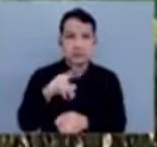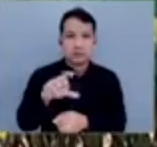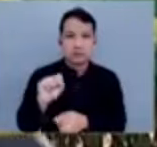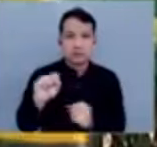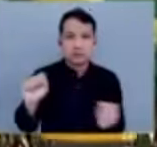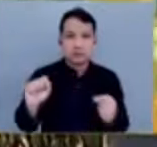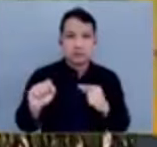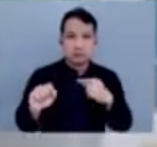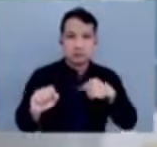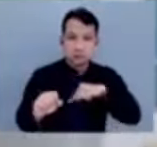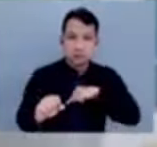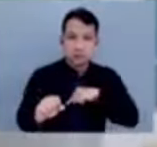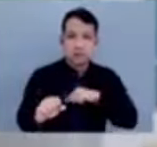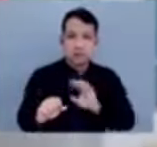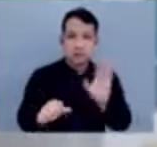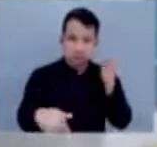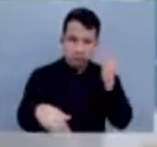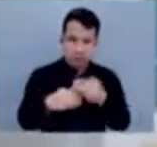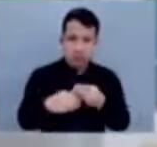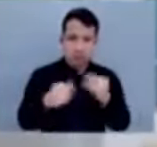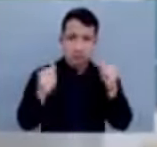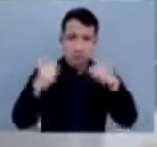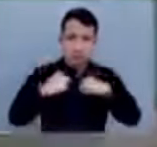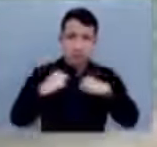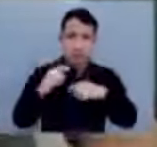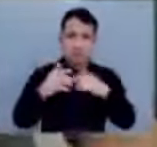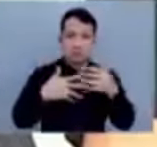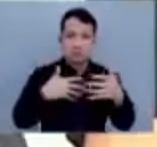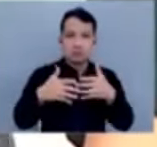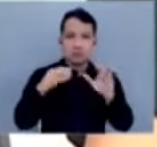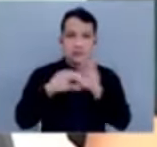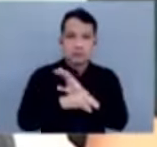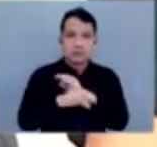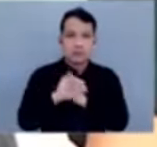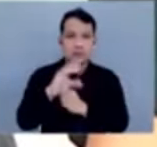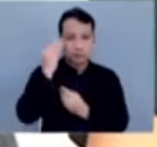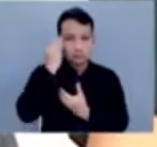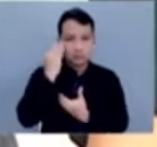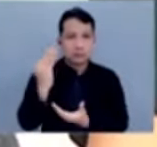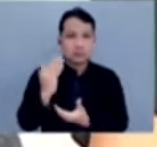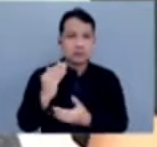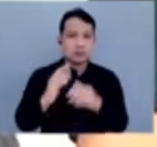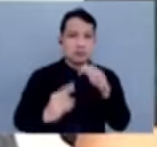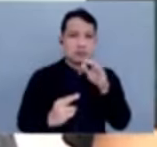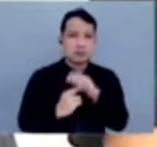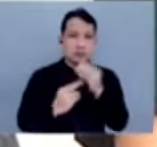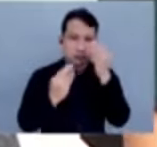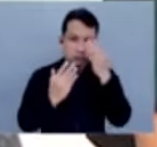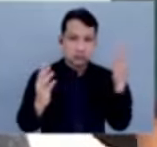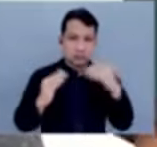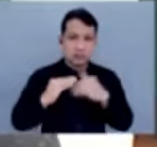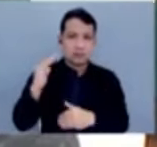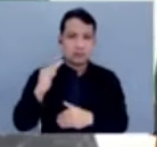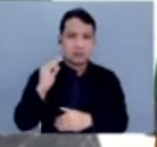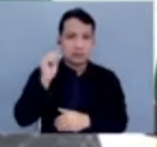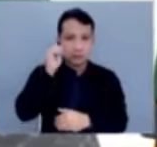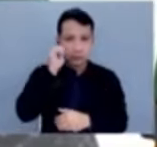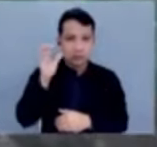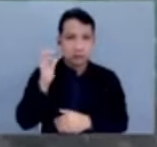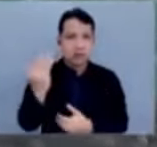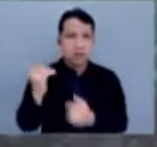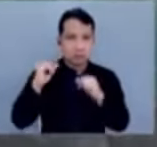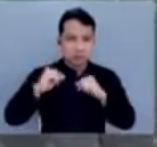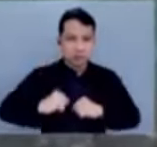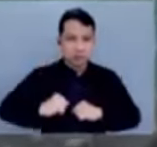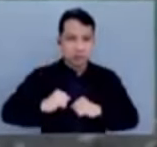foreign embassy laban sa anumang kasong sibil at kriminal. Pero ayon kay retired Associate Justice Antonio Carpio, pwede silang